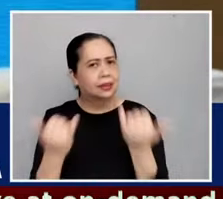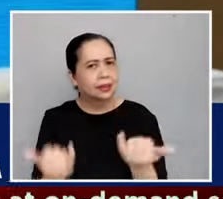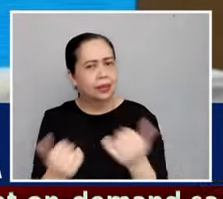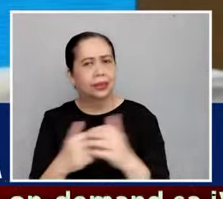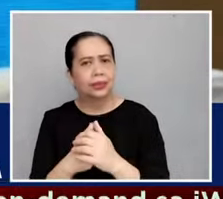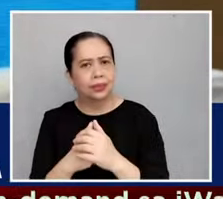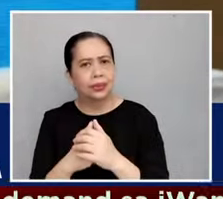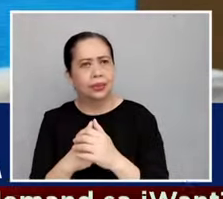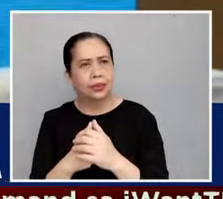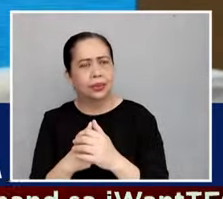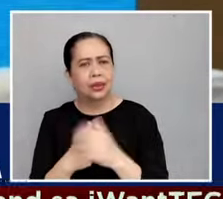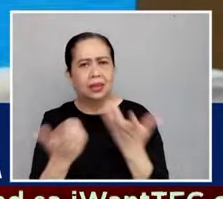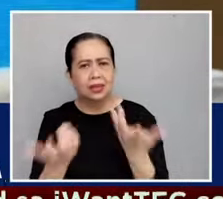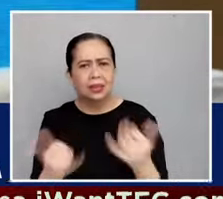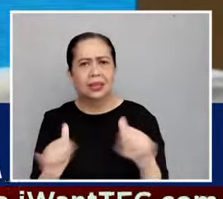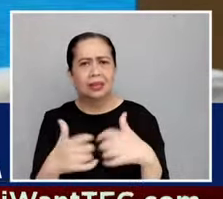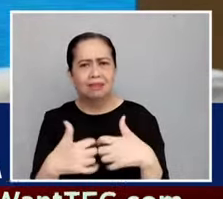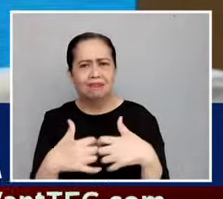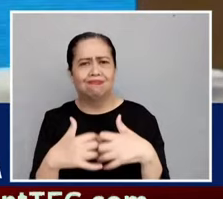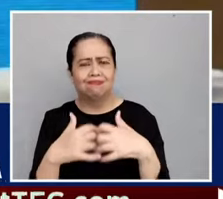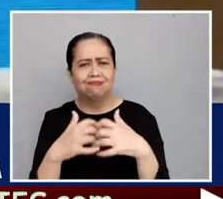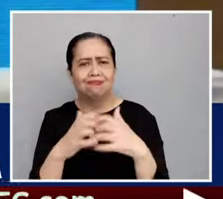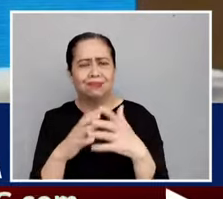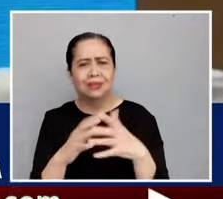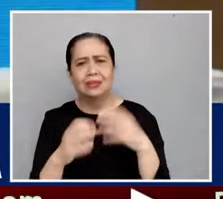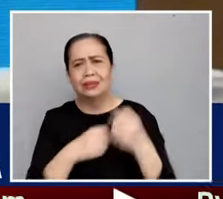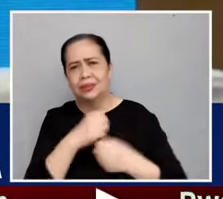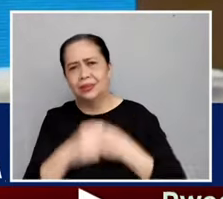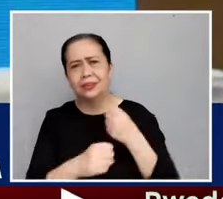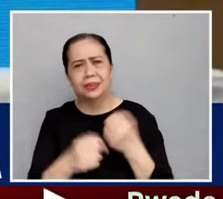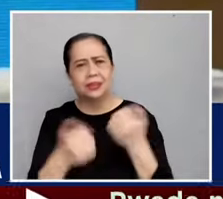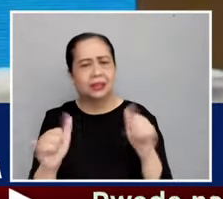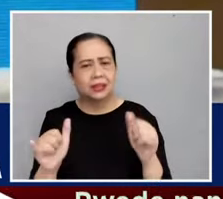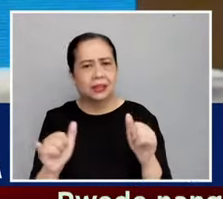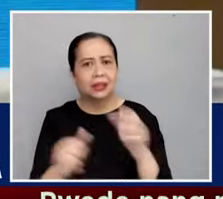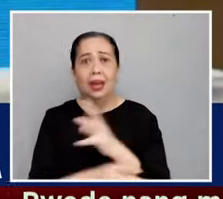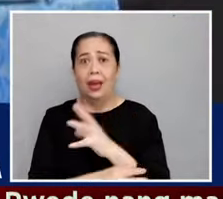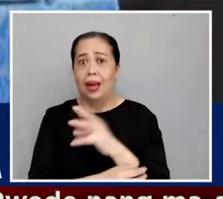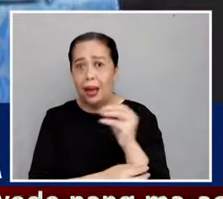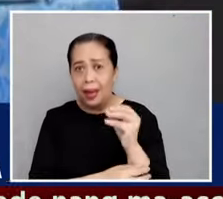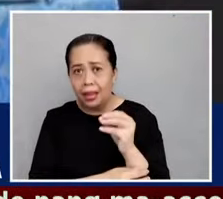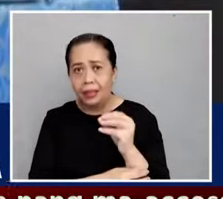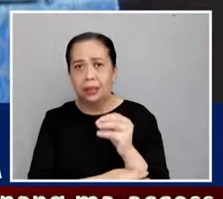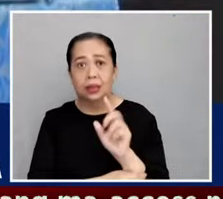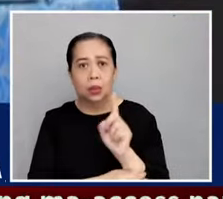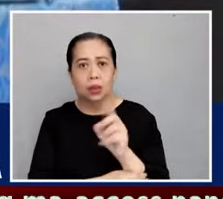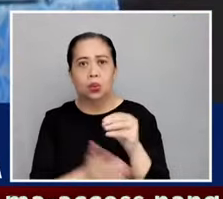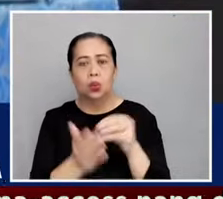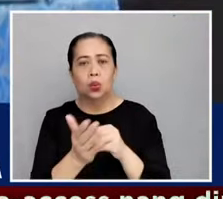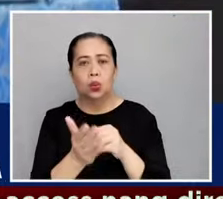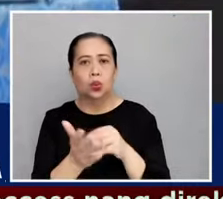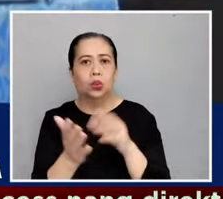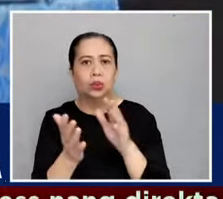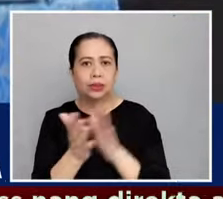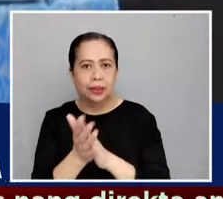na gumagapang po tayo sa hirap at utang. Ernesto, giit ni Padilla, kailangan ang